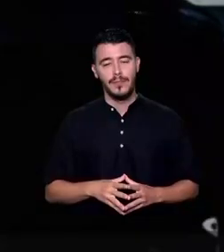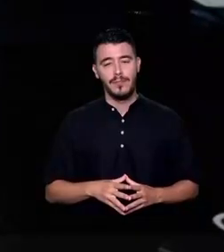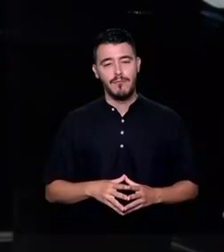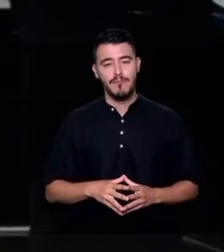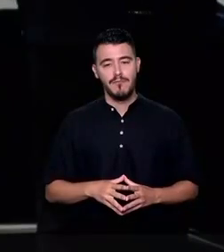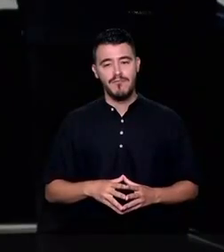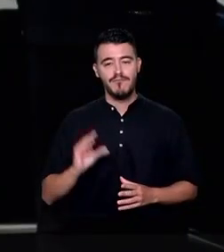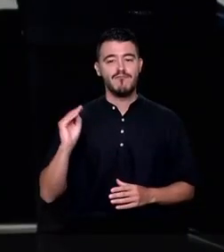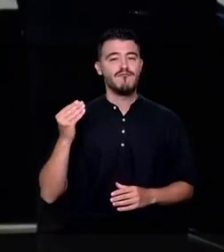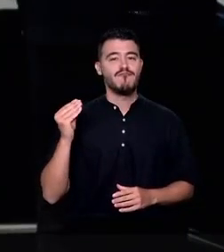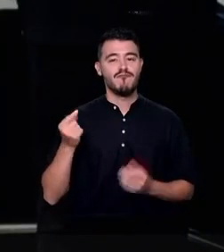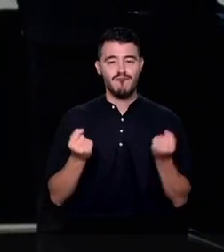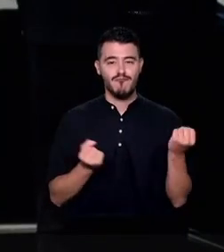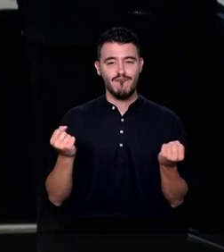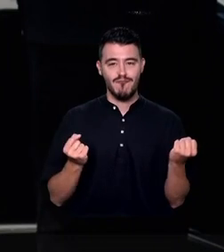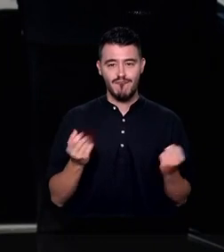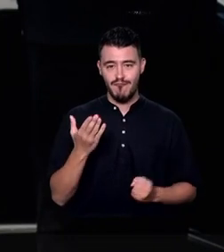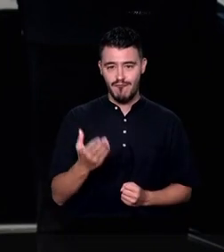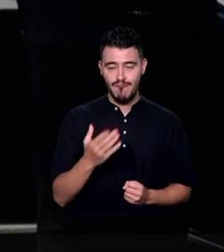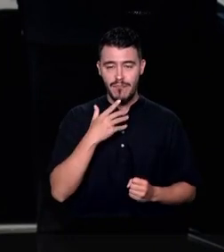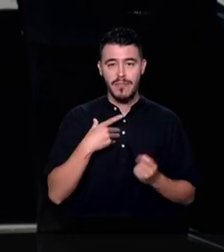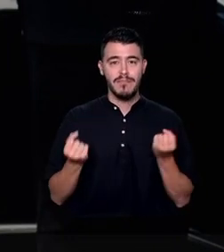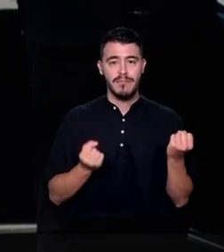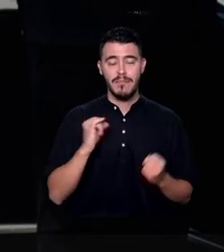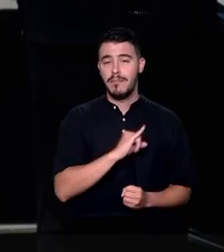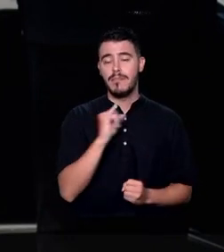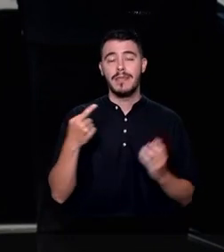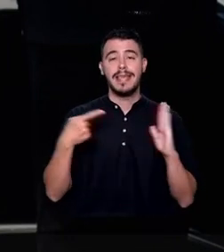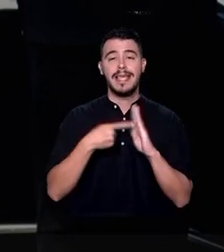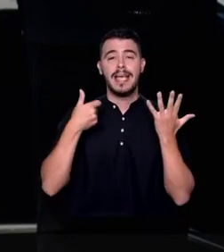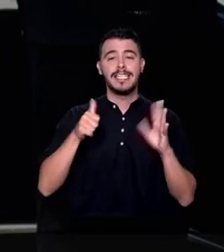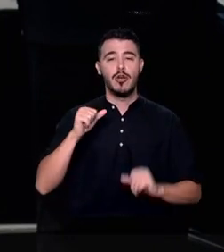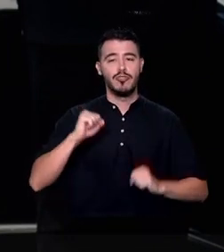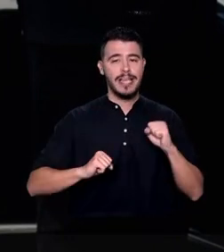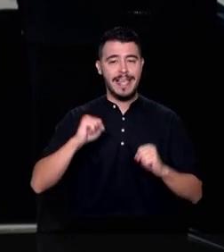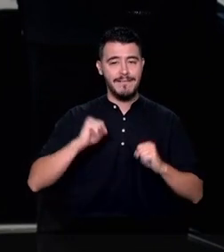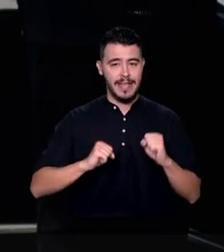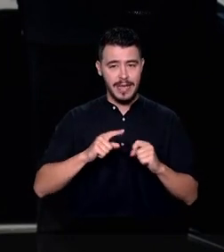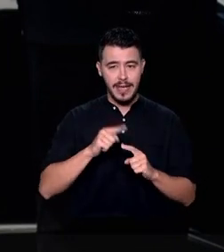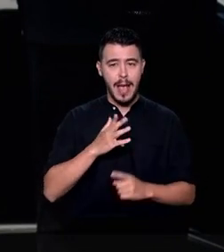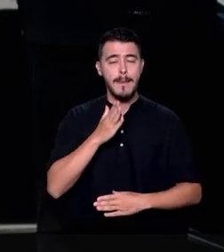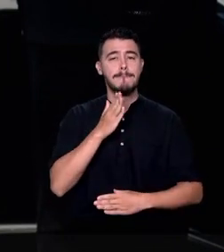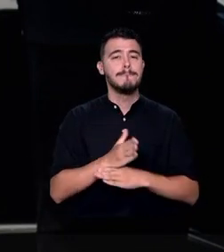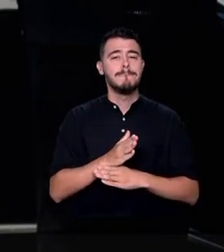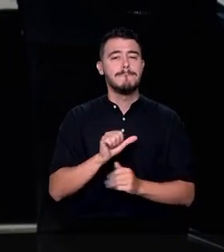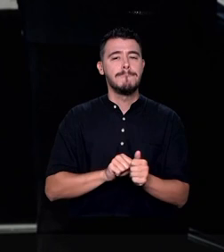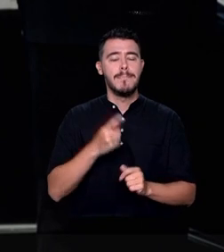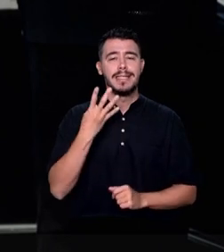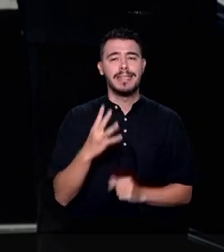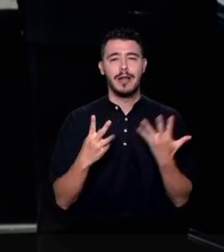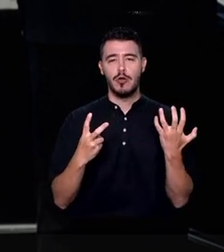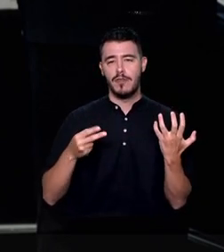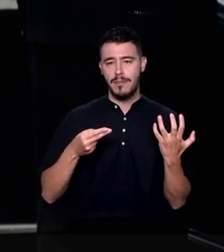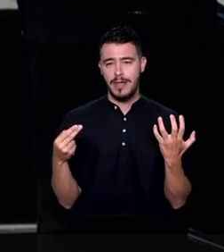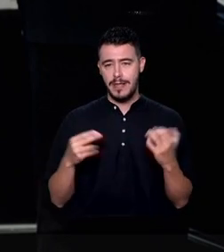Τα βουλευτικά αυτοκίνητα προβλέπουν όχημα έως 1.600 κυβικά στους βουλευτές Αθήνας Πειραιά με μηνιαίο μίσθωμα έως 470 ευρώ και ΦΠΑ. Όχημα